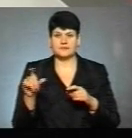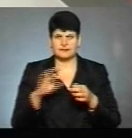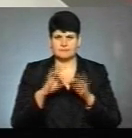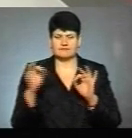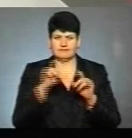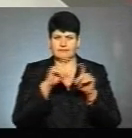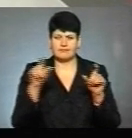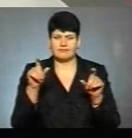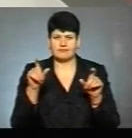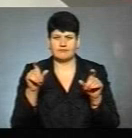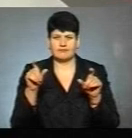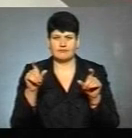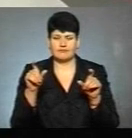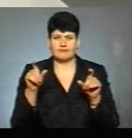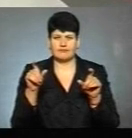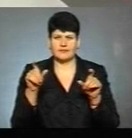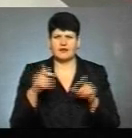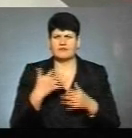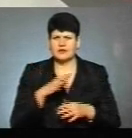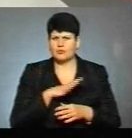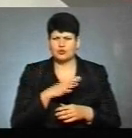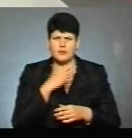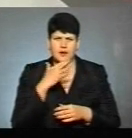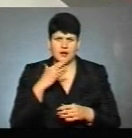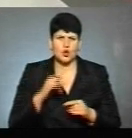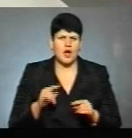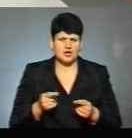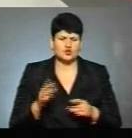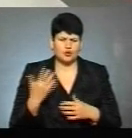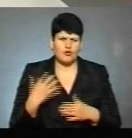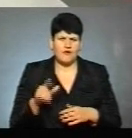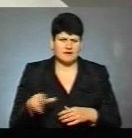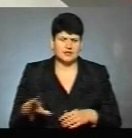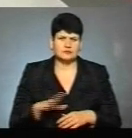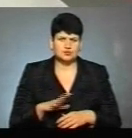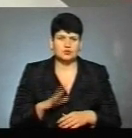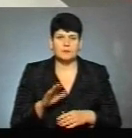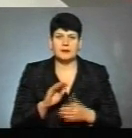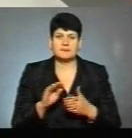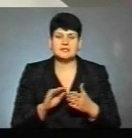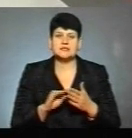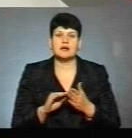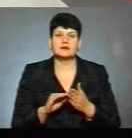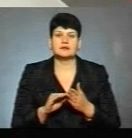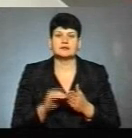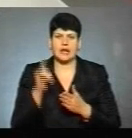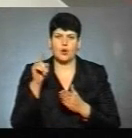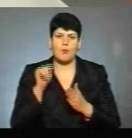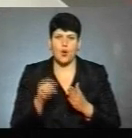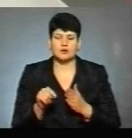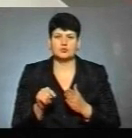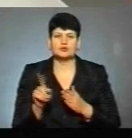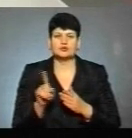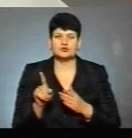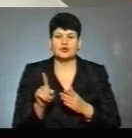тоді багато вже було арештованих, то ми так писали таким знаком оклику,